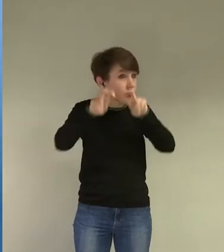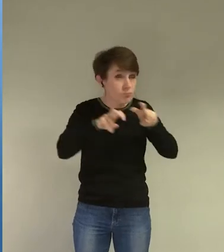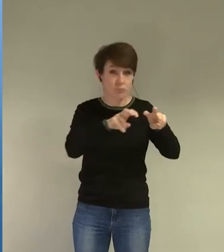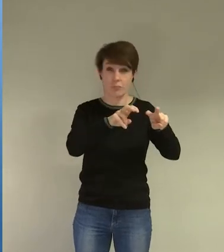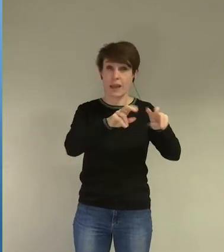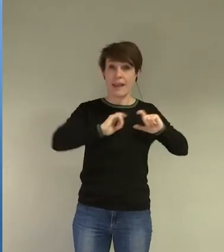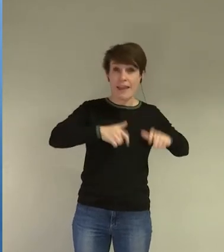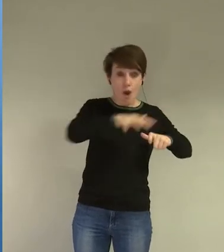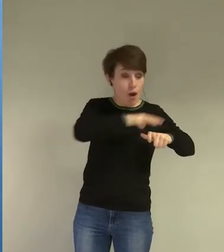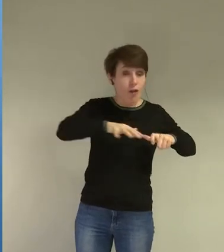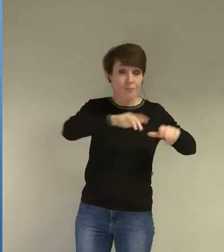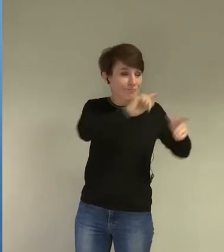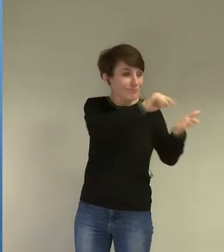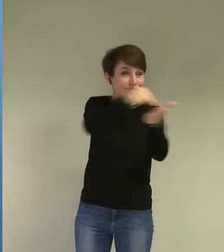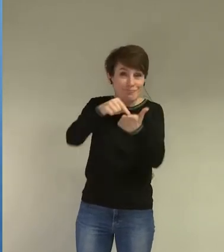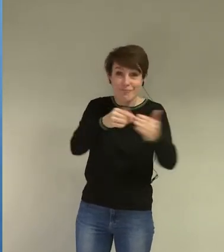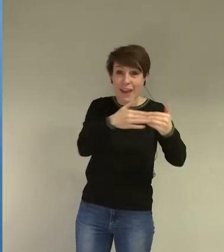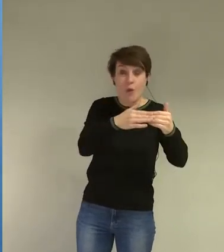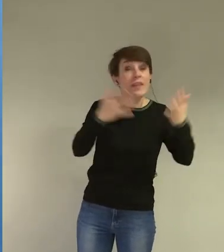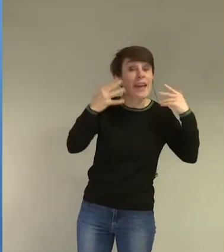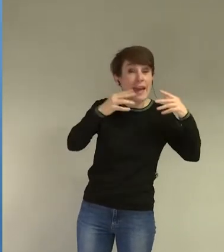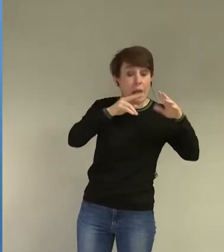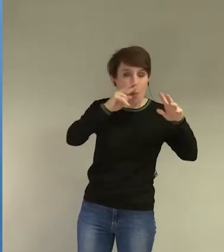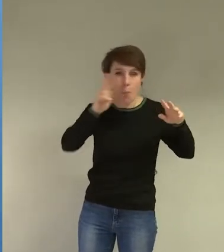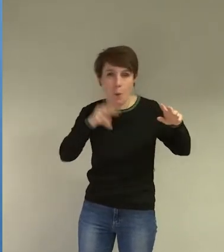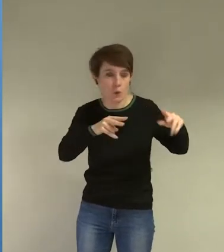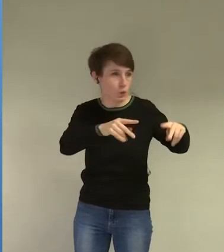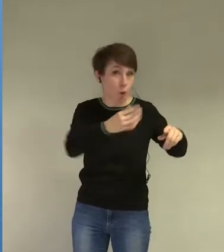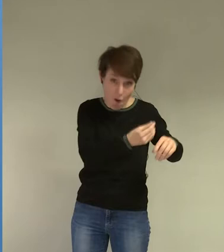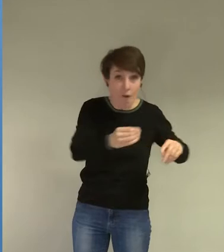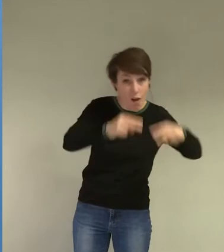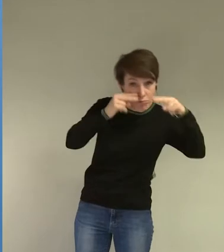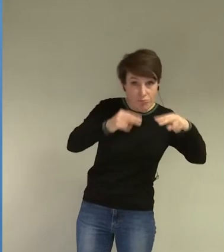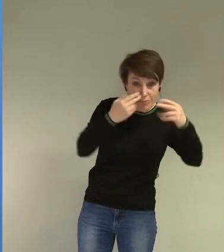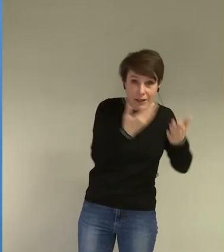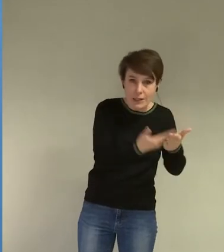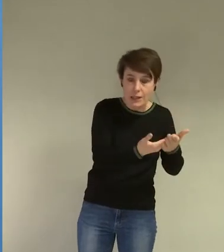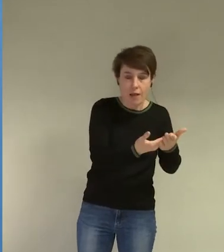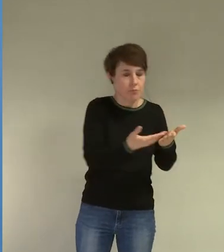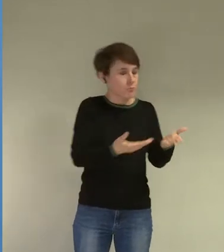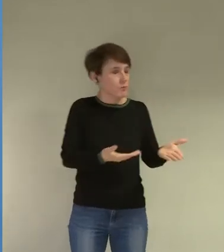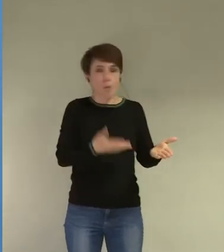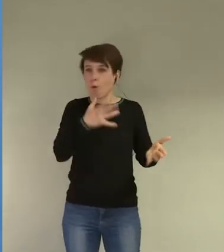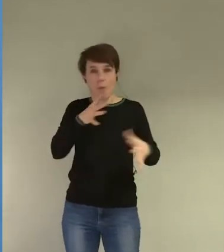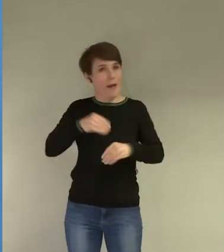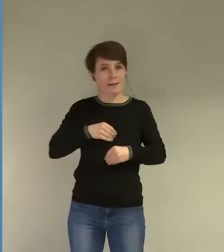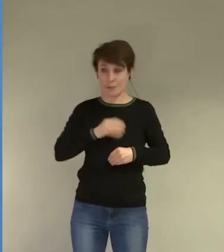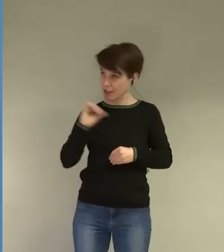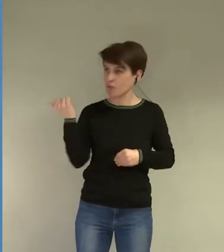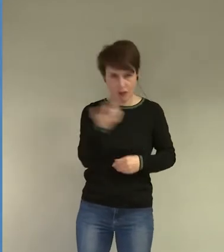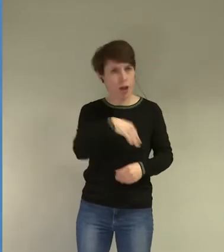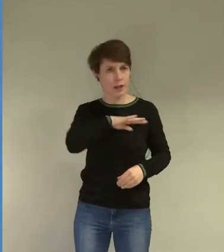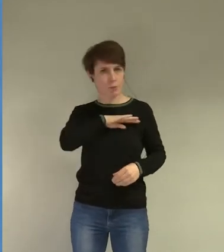de notre ville c'est inacceptable ça n'est pas une fatalité c'est notre responsabilité à toutes et à tous une responsabilité